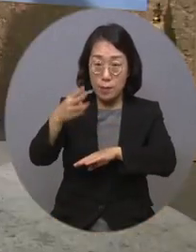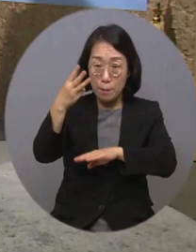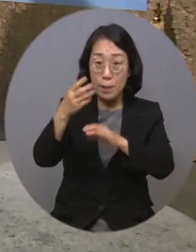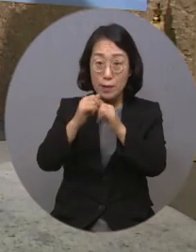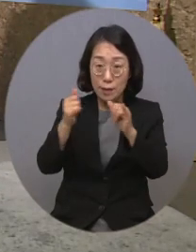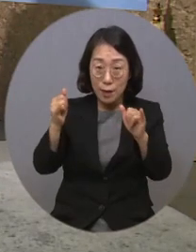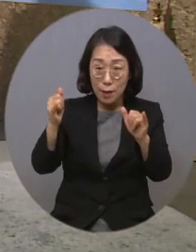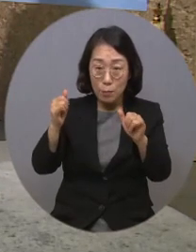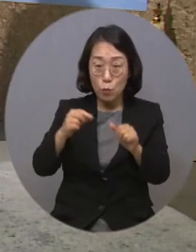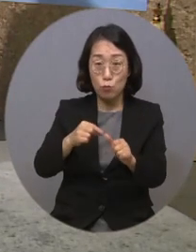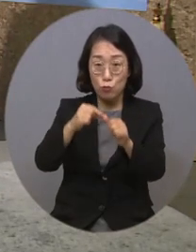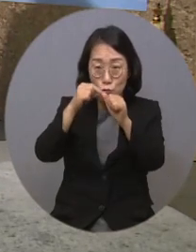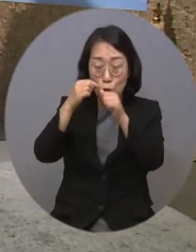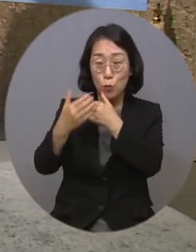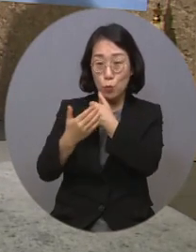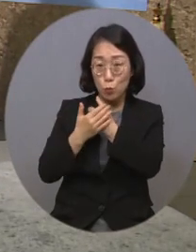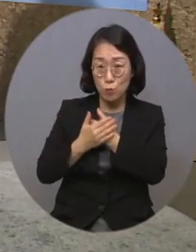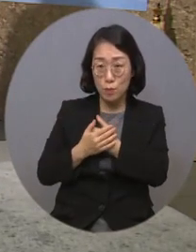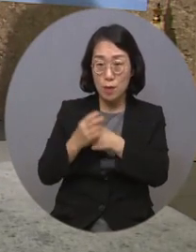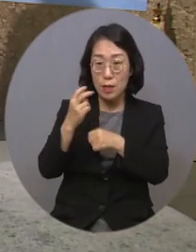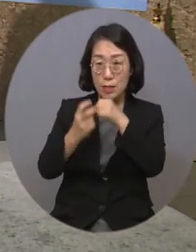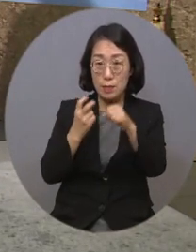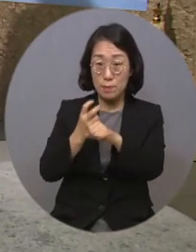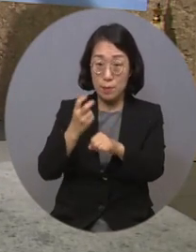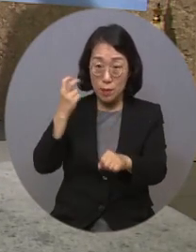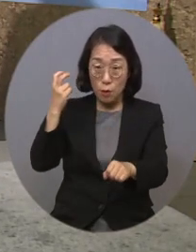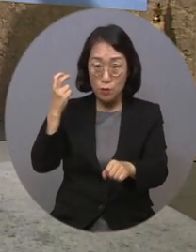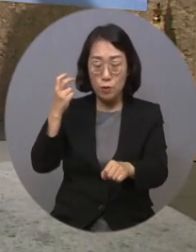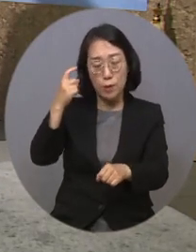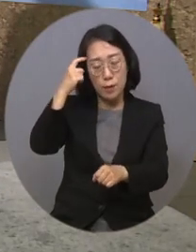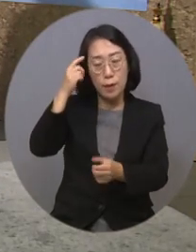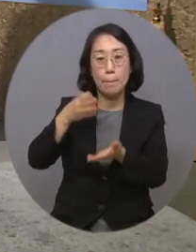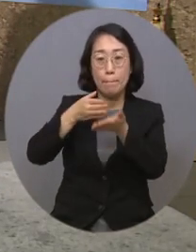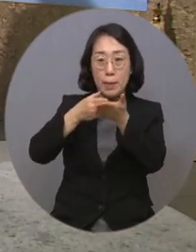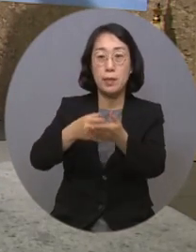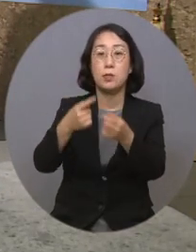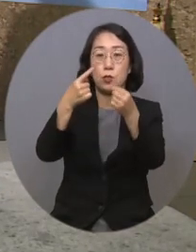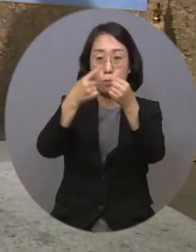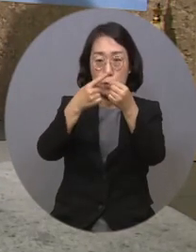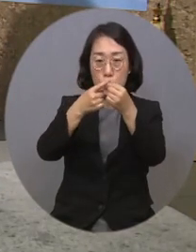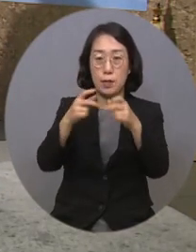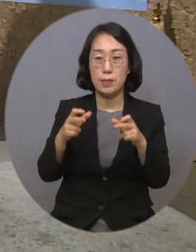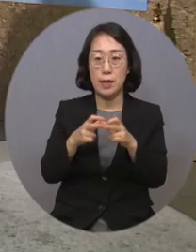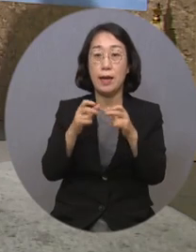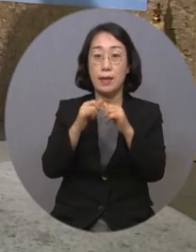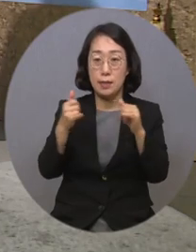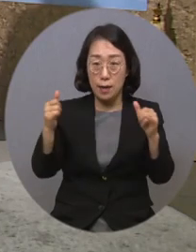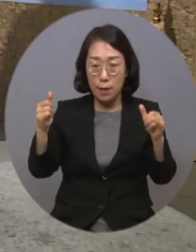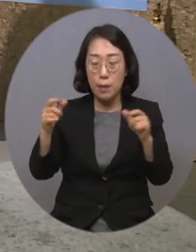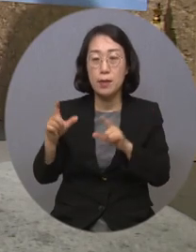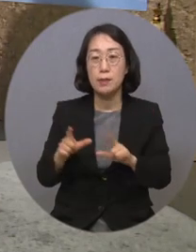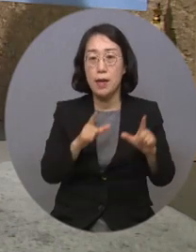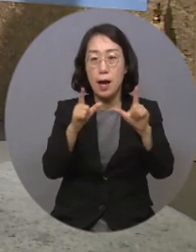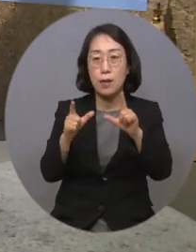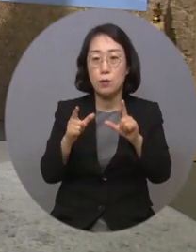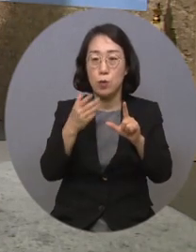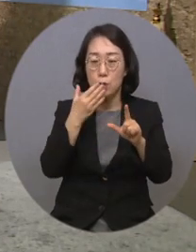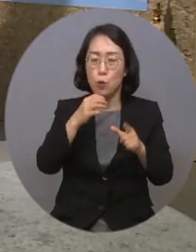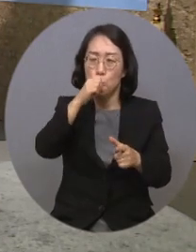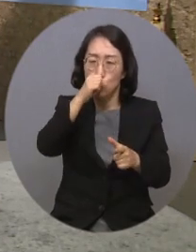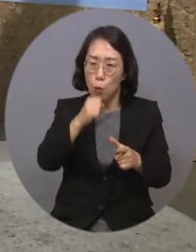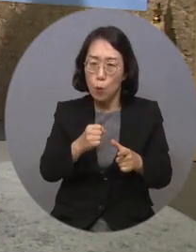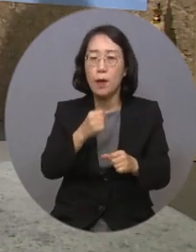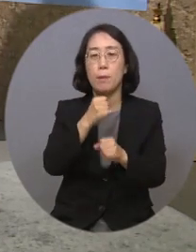그때 20년 전에 제시했던 게 있어요. 첫 번째가 장애인들 살 수 있는 공간을 좀 좋게